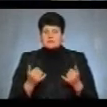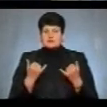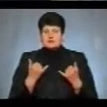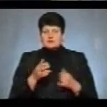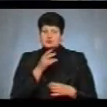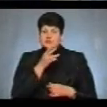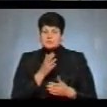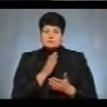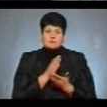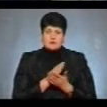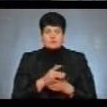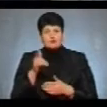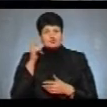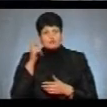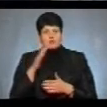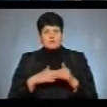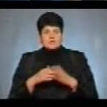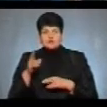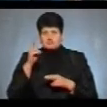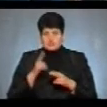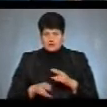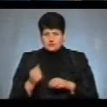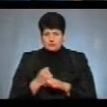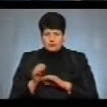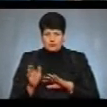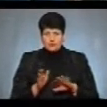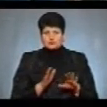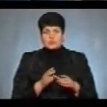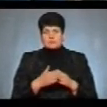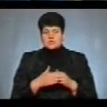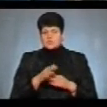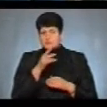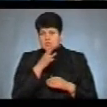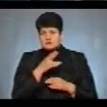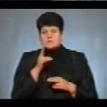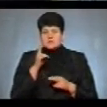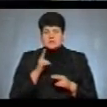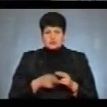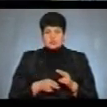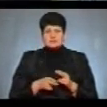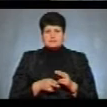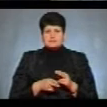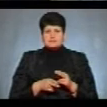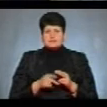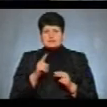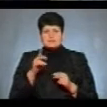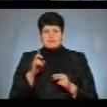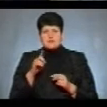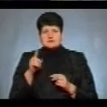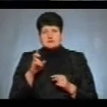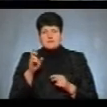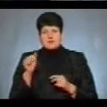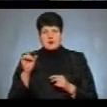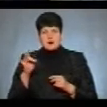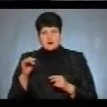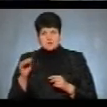ми маємо чортків практично закінчити роботу і найближчим часом, думаю, що закриється дільниця. З Бараш тільки що доповіли